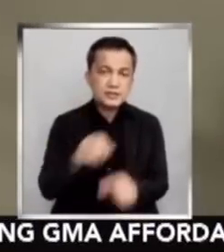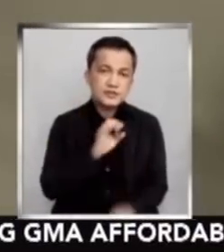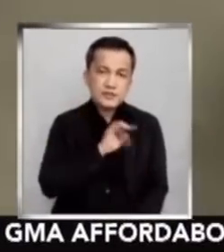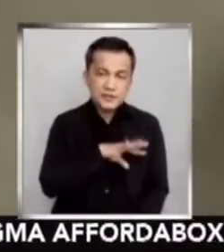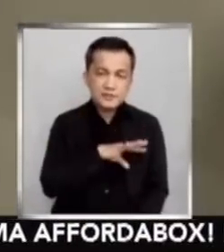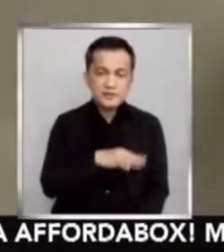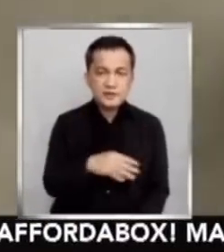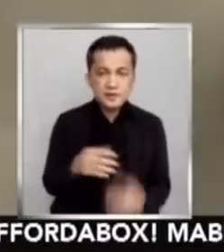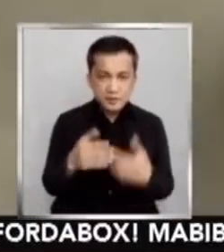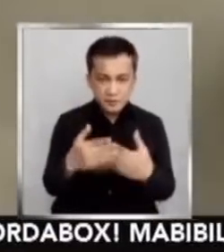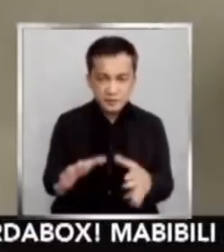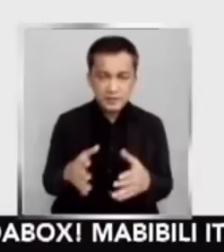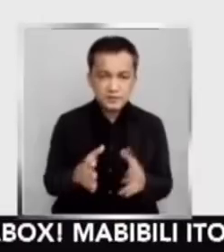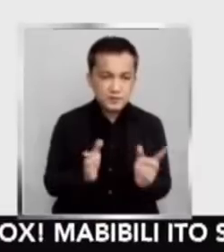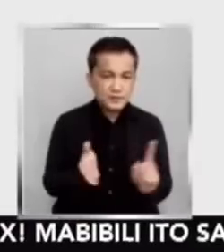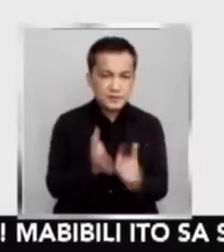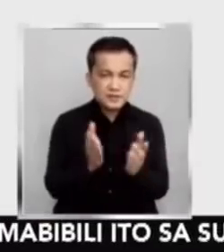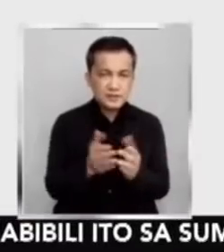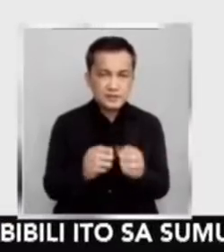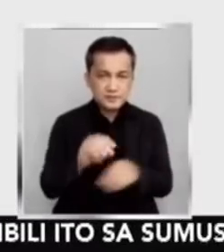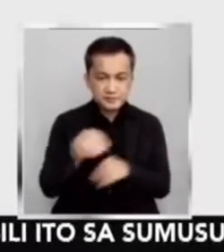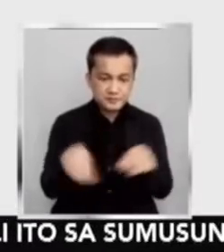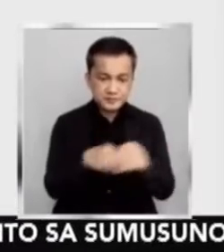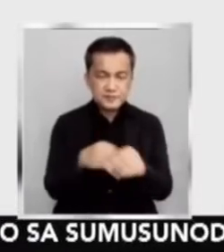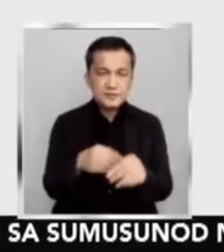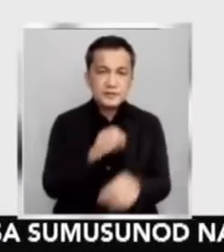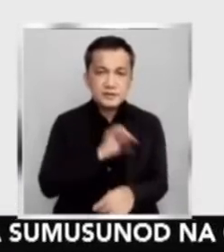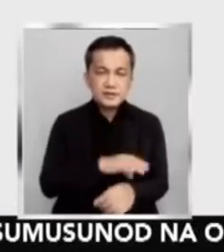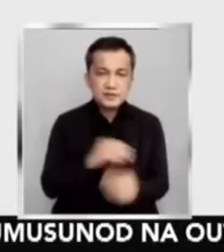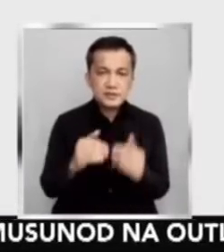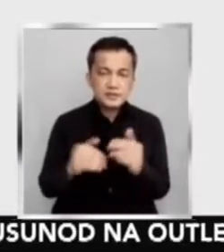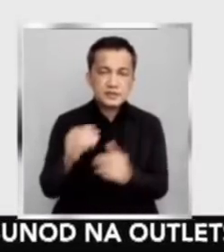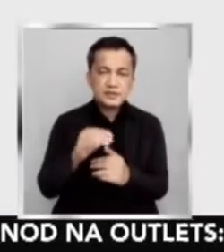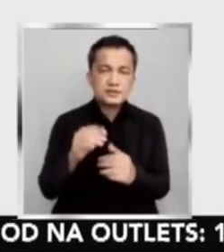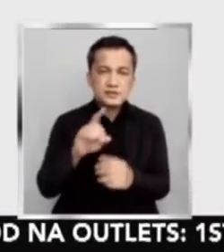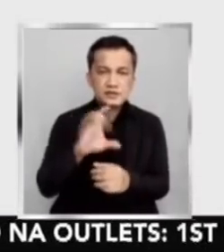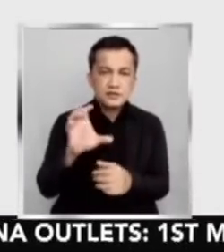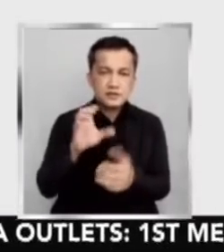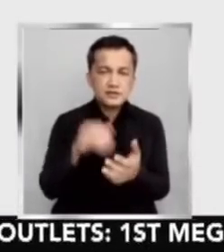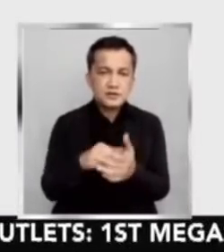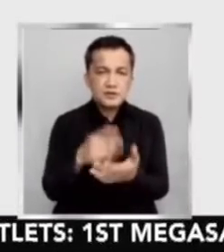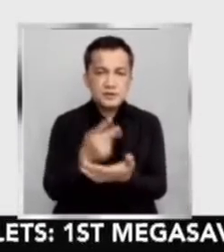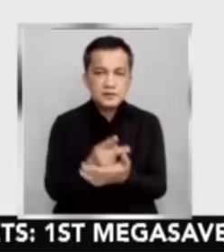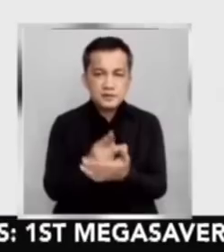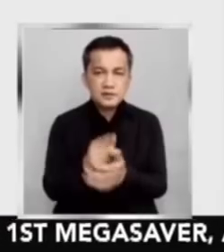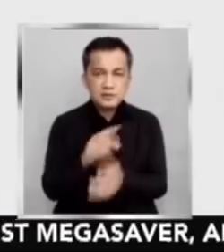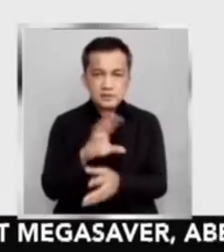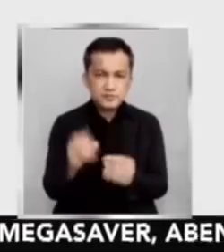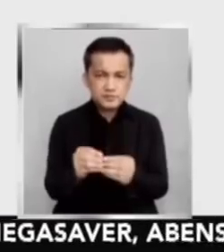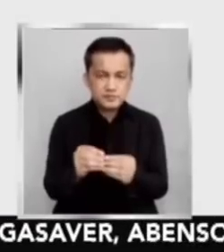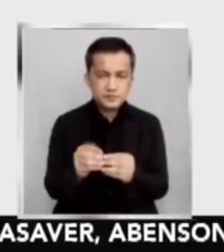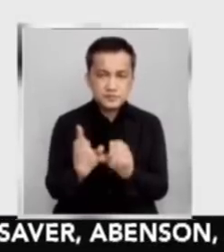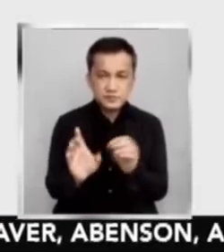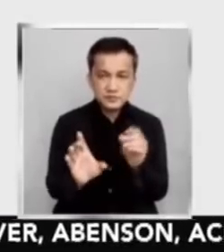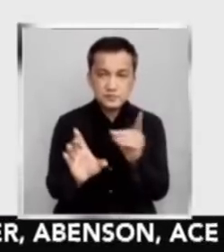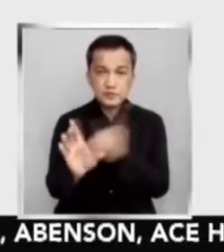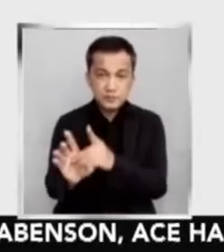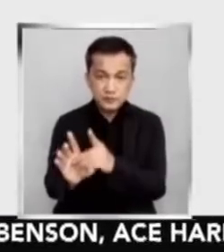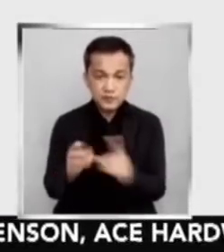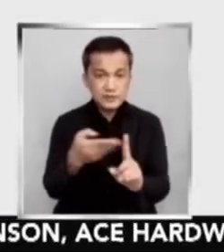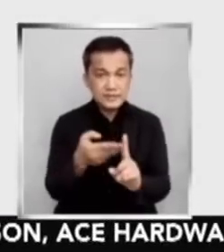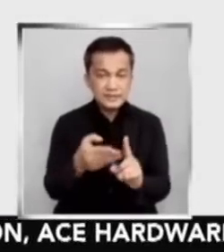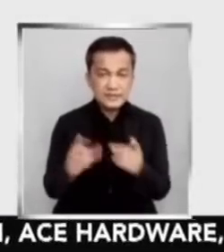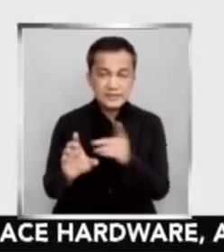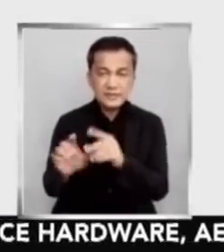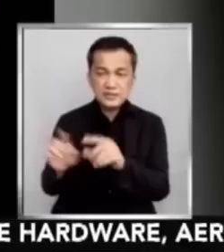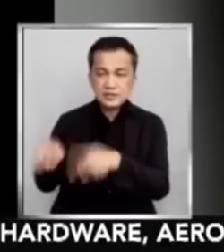Matapos mainganyo sa balik ng kita, mahigit 100,000 piso ang kabuang idineposit ni Maui sa